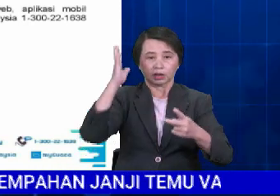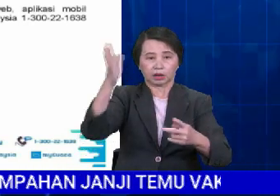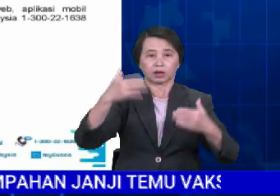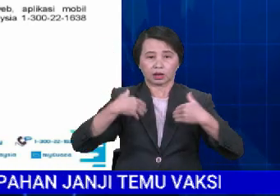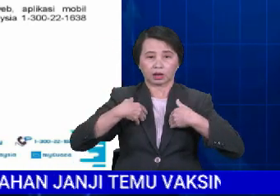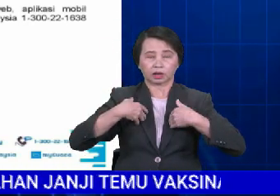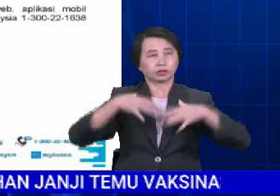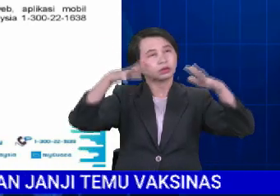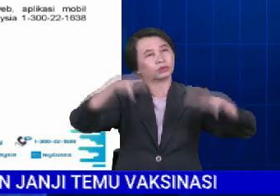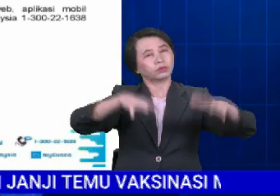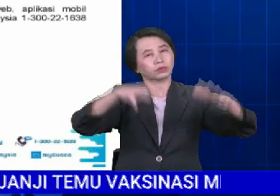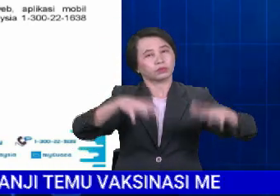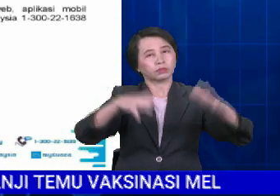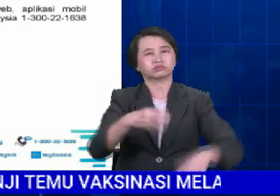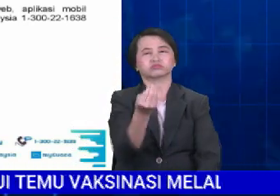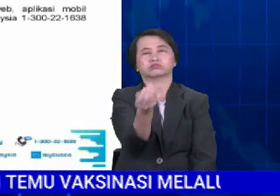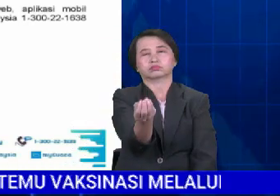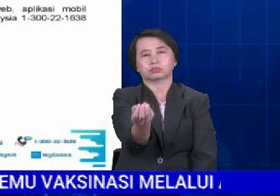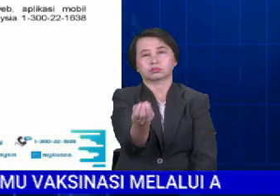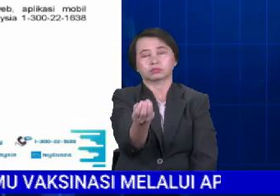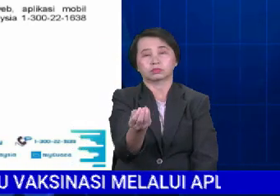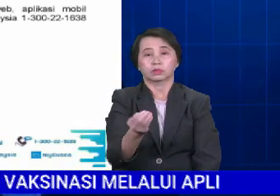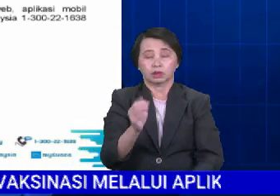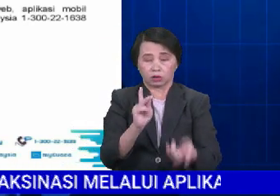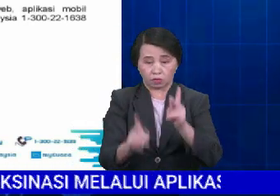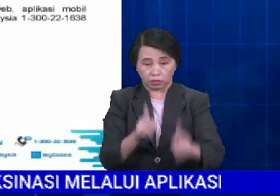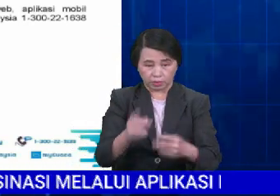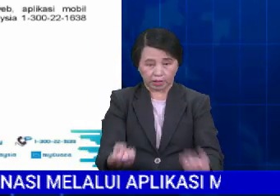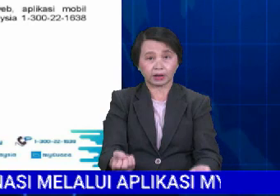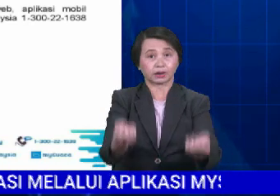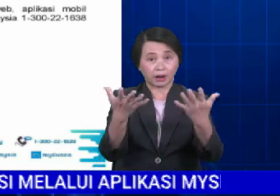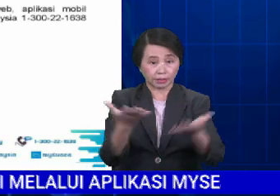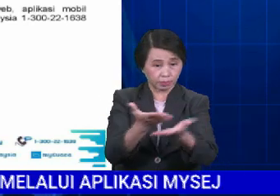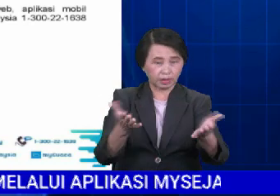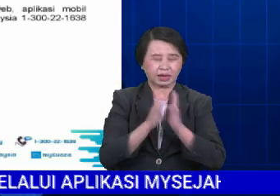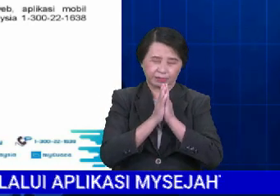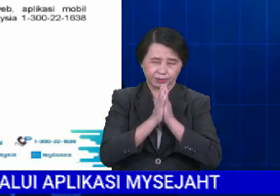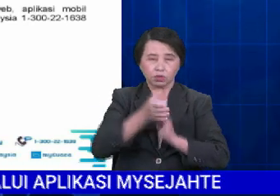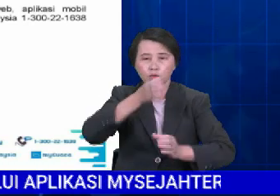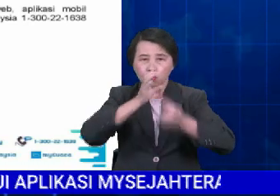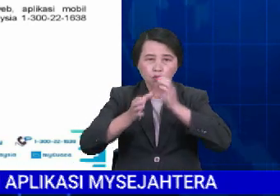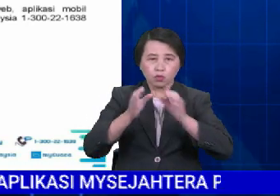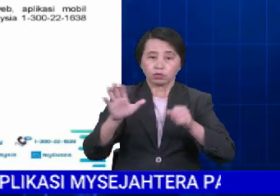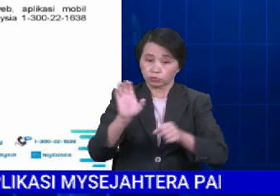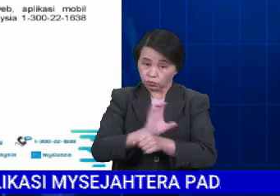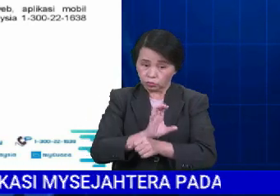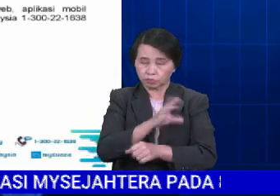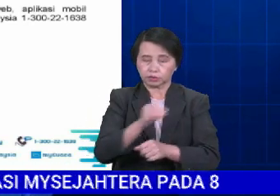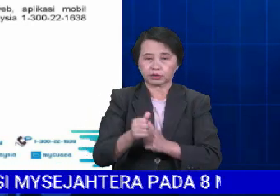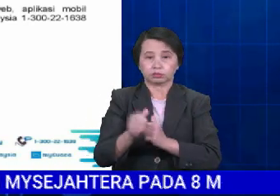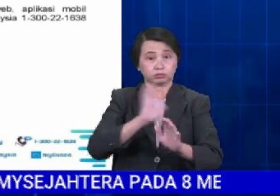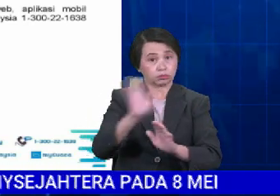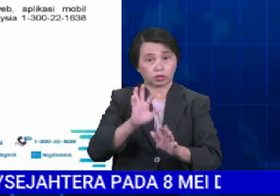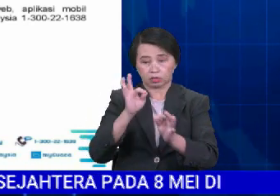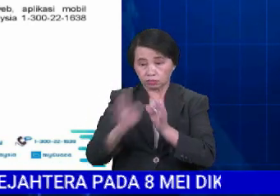kadar taburan hujan yang lebih rendah. Oleh itu, orang ramai dinasihatkan untuk minum air secukupnya dan elakkan